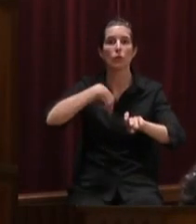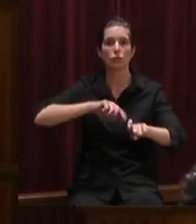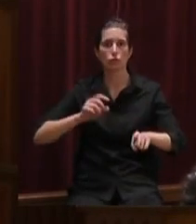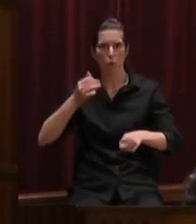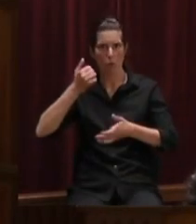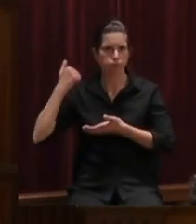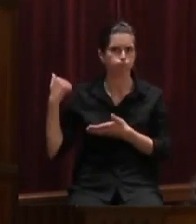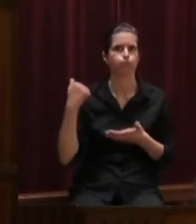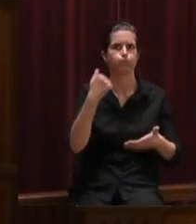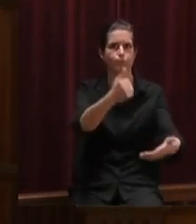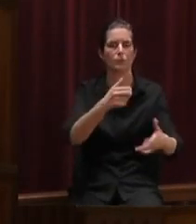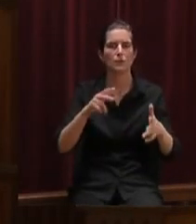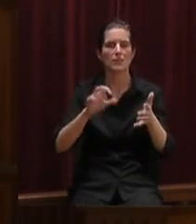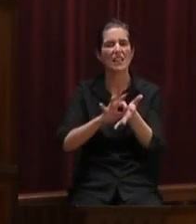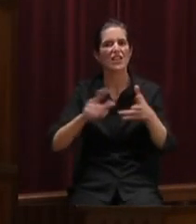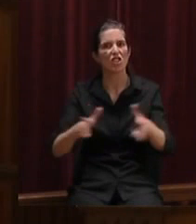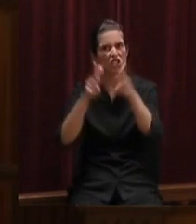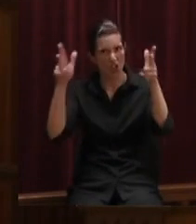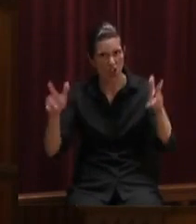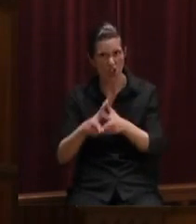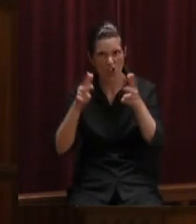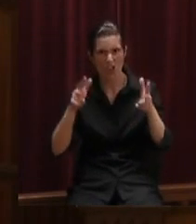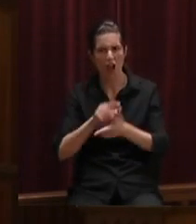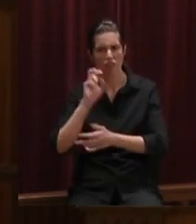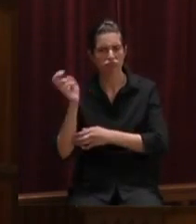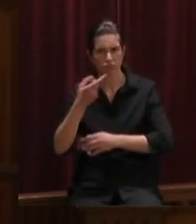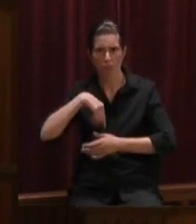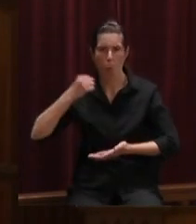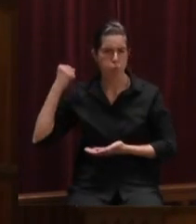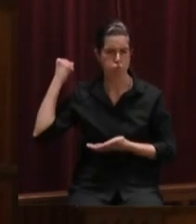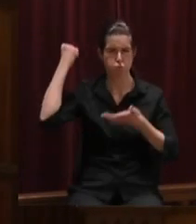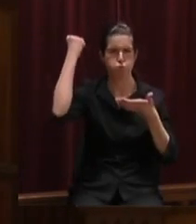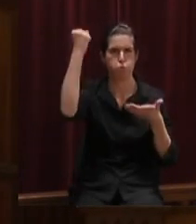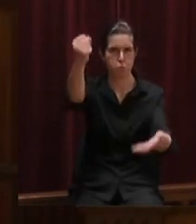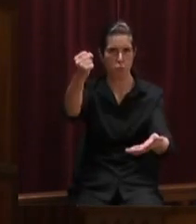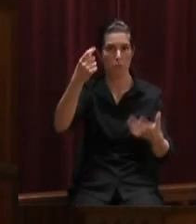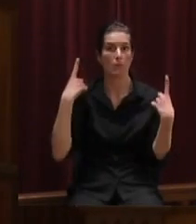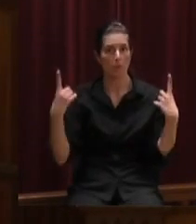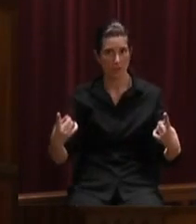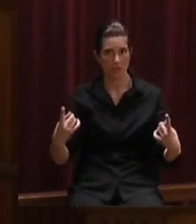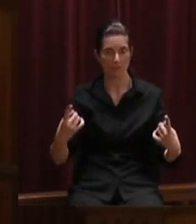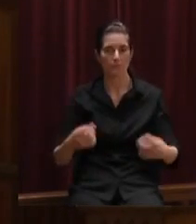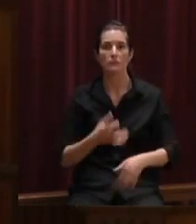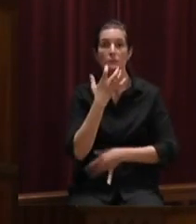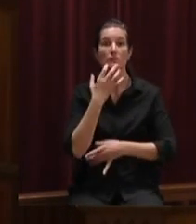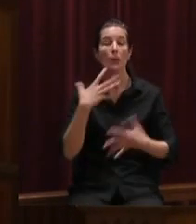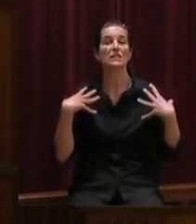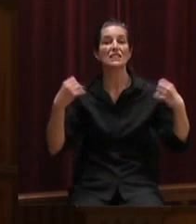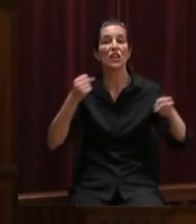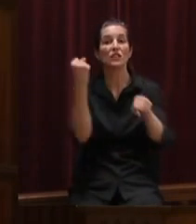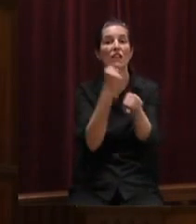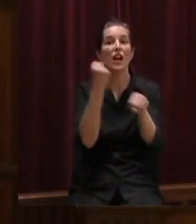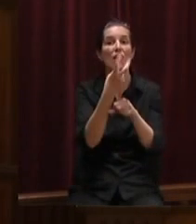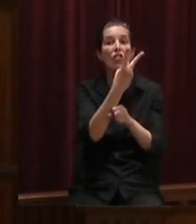serveis socials fins a assolir xifres mai vistes en aquesta terra. I així hem ampliat les plantilles de docents i sanitaris,